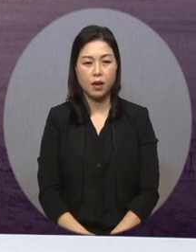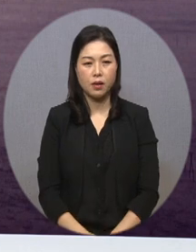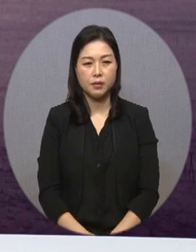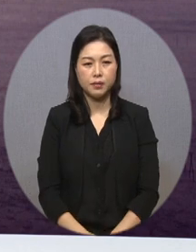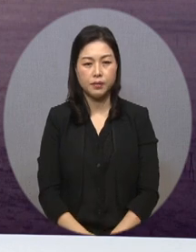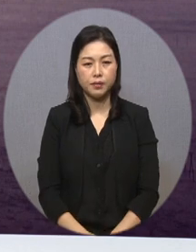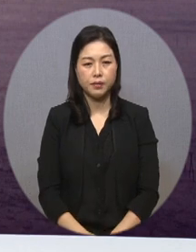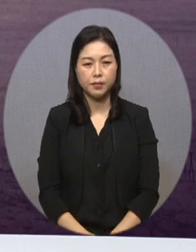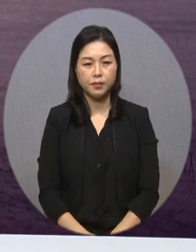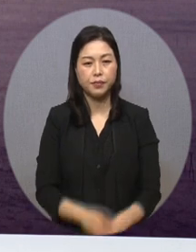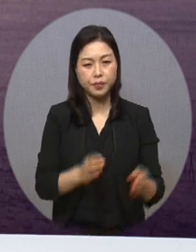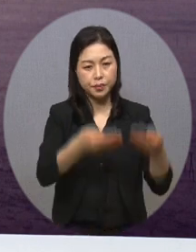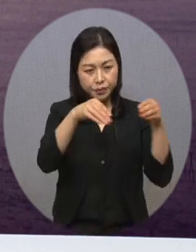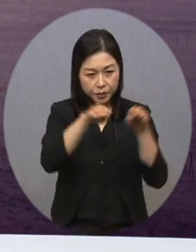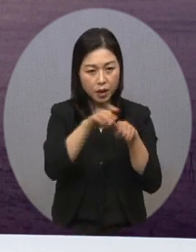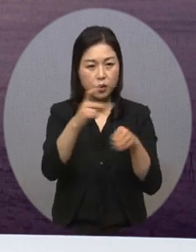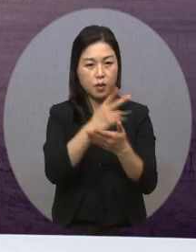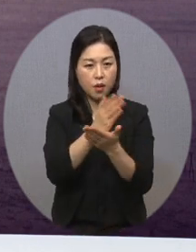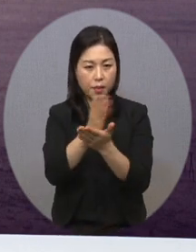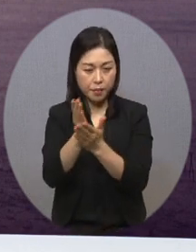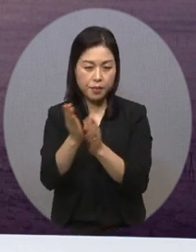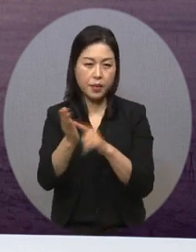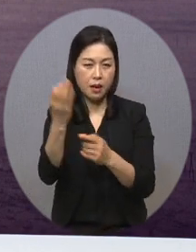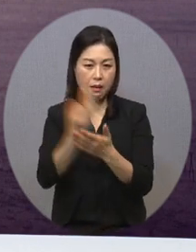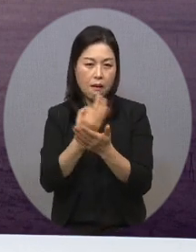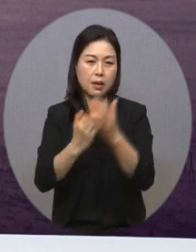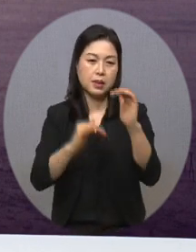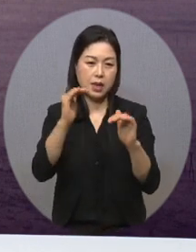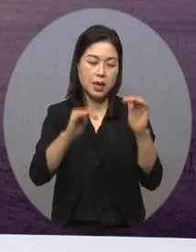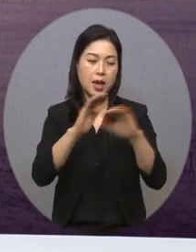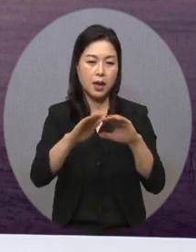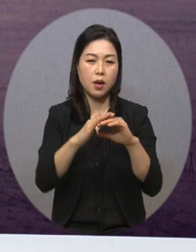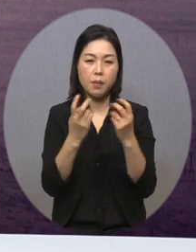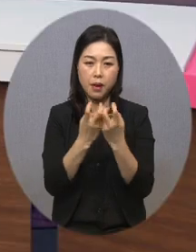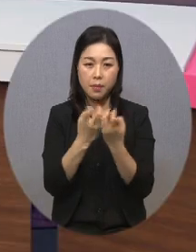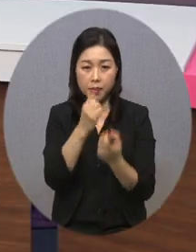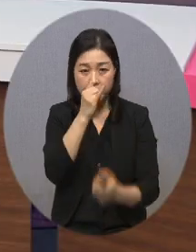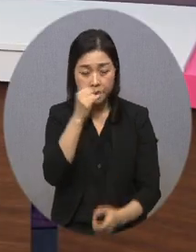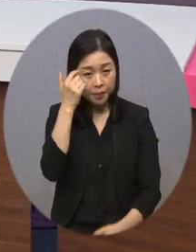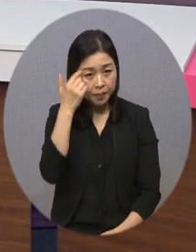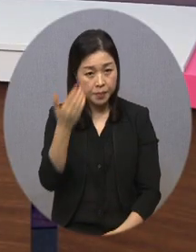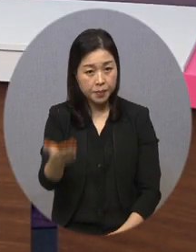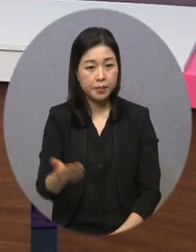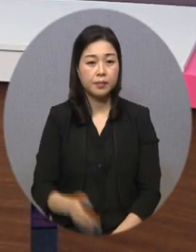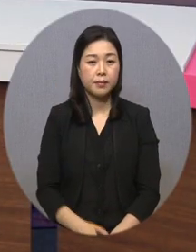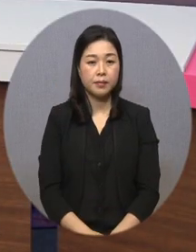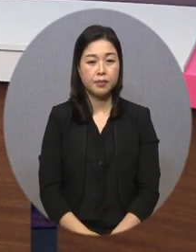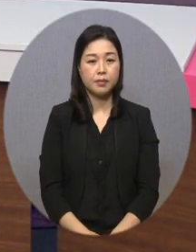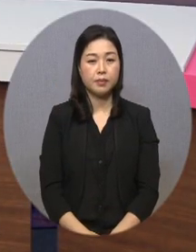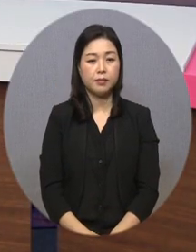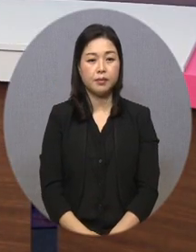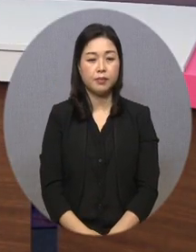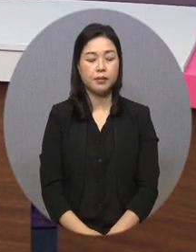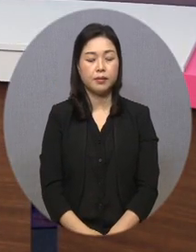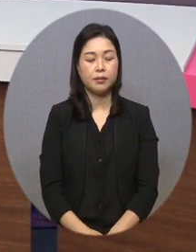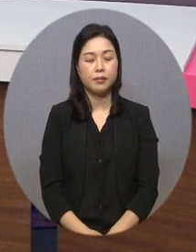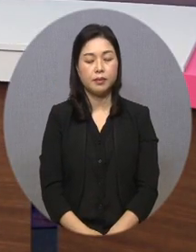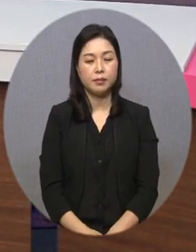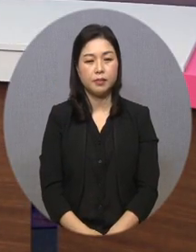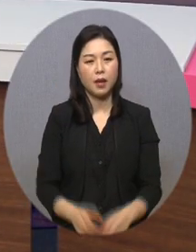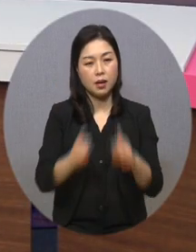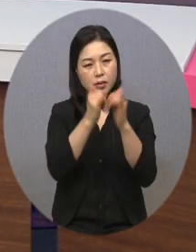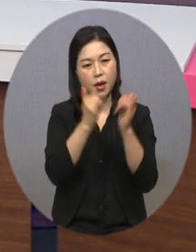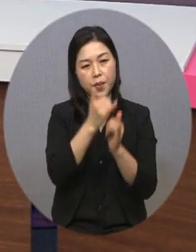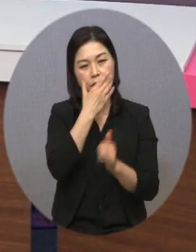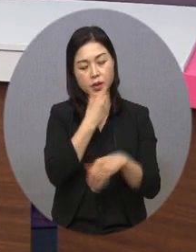시설별, 유형별, 인건비 격차 해소를 위한 방안은 없는지요? 예, 그렇습니다. 사실